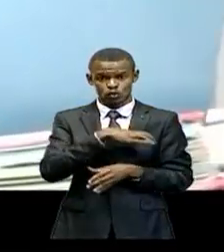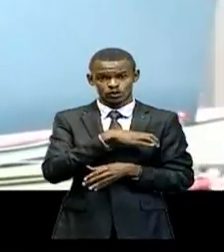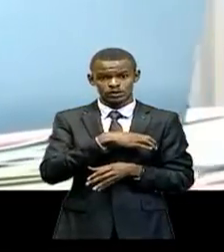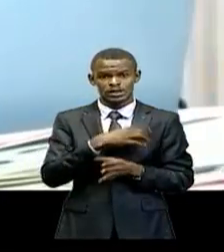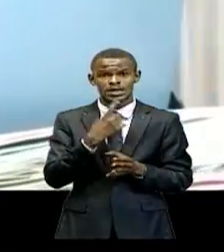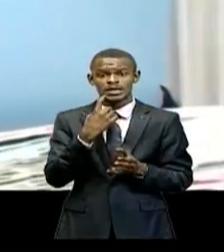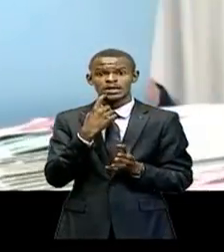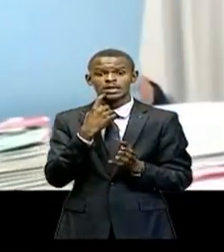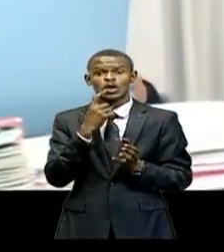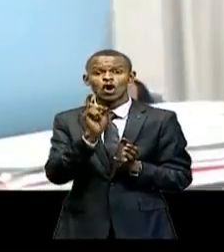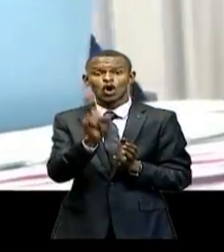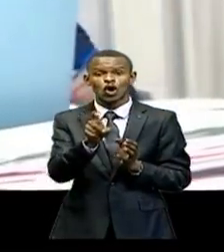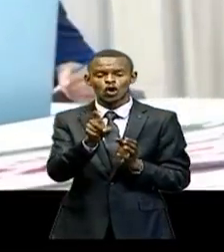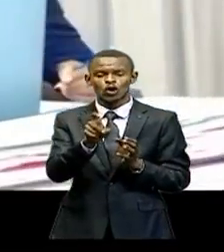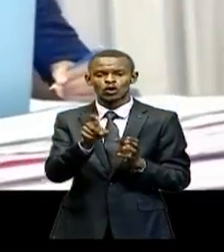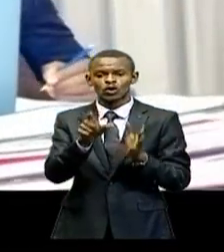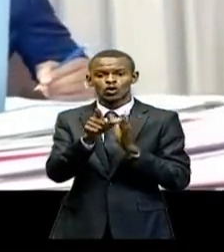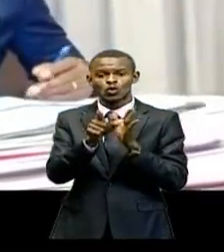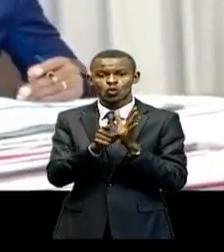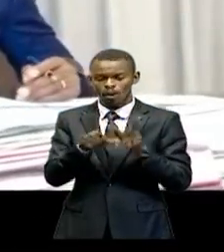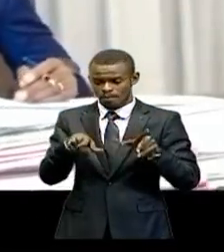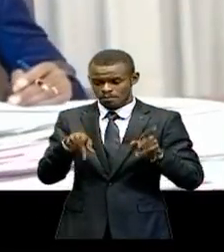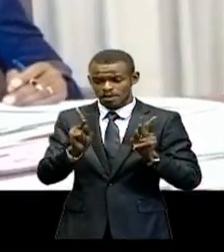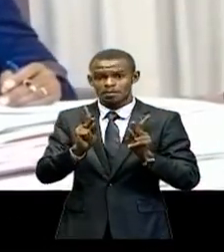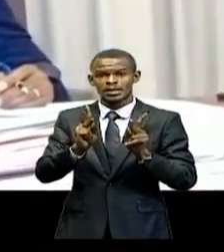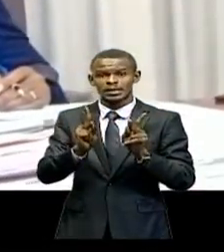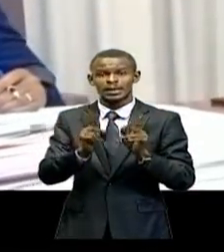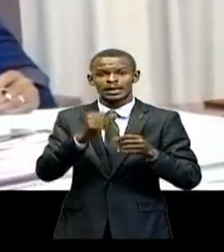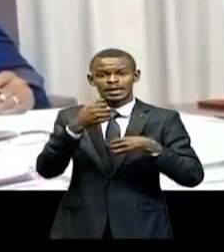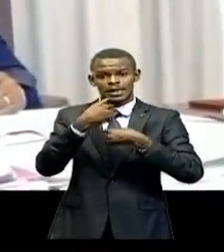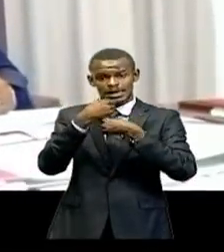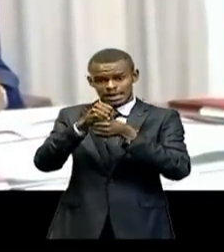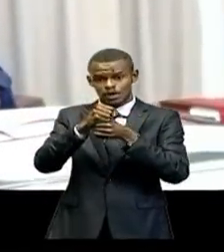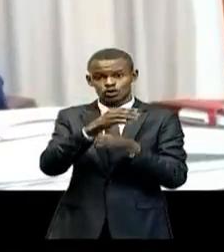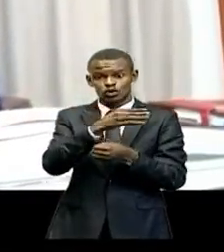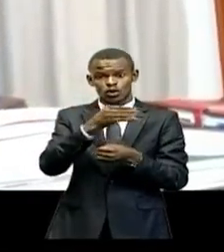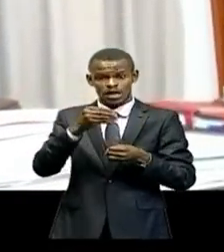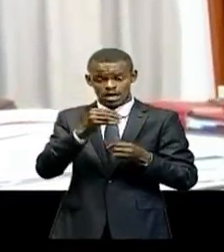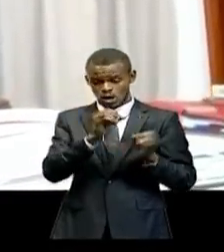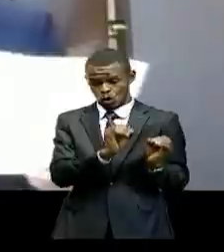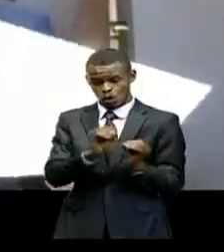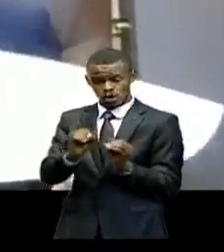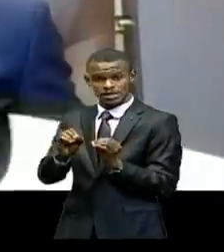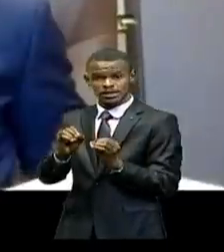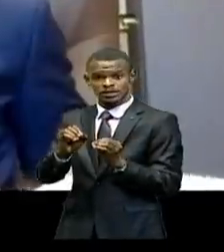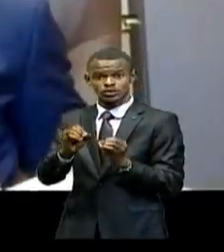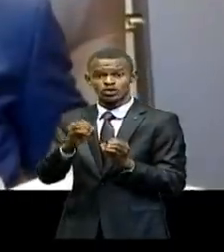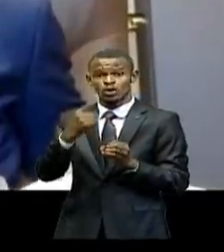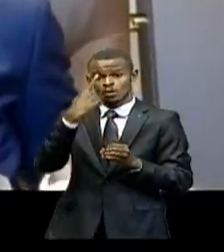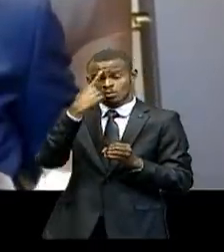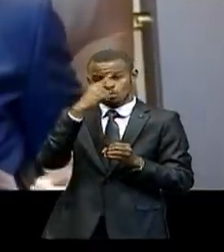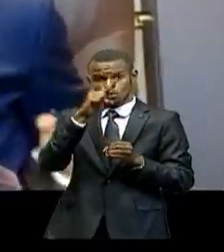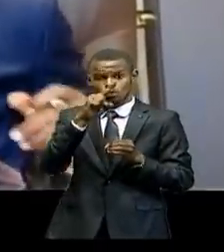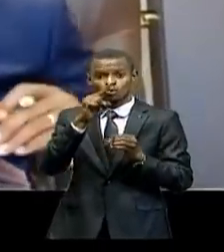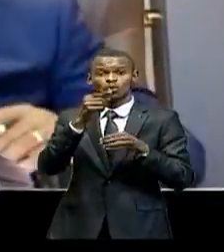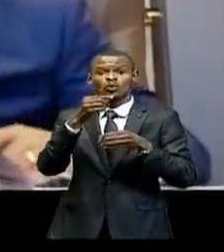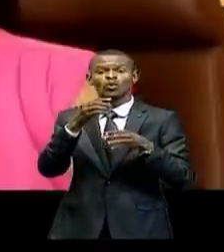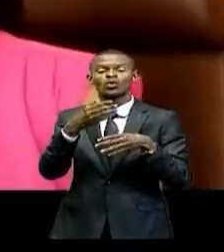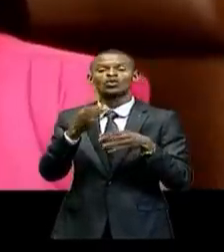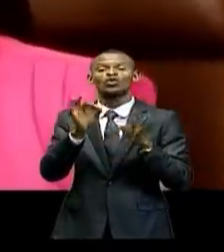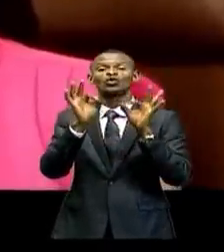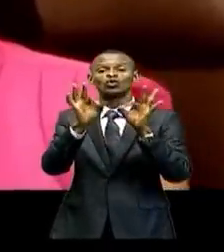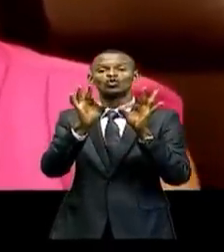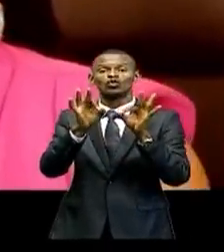création, organisation et fonctionnement d'un établissement public dénommé Agence de pilotage, de